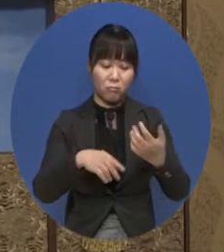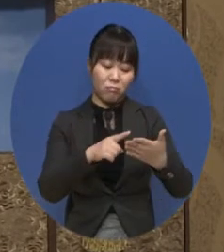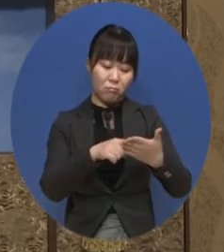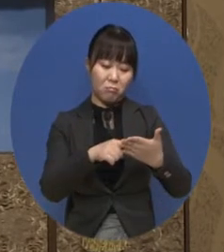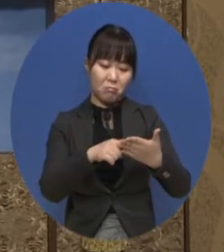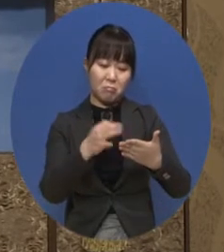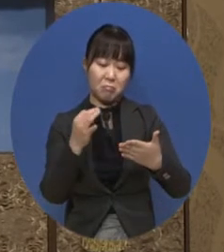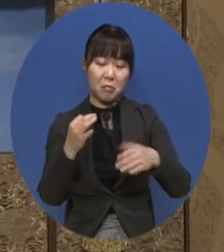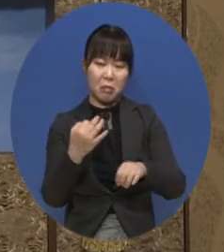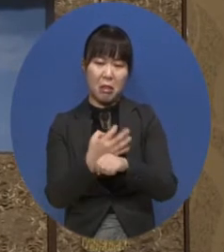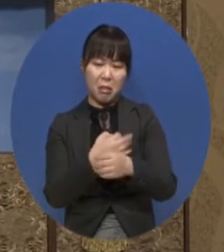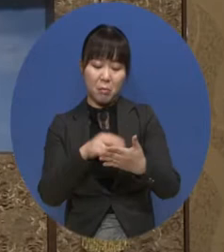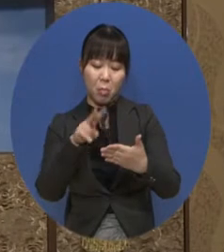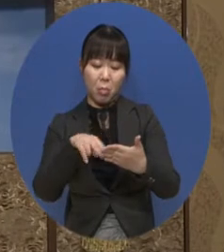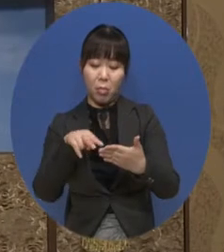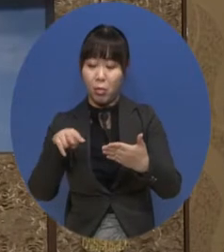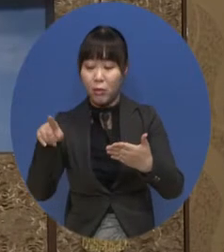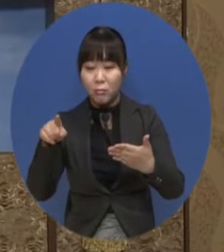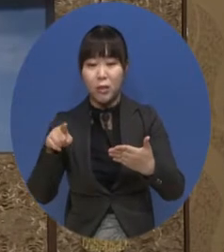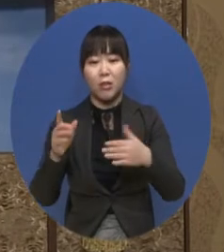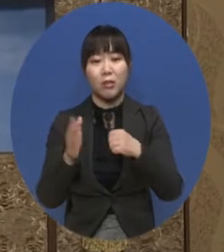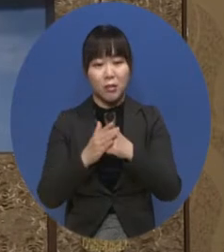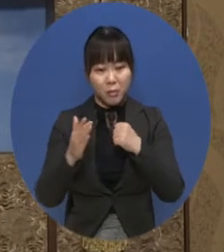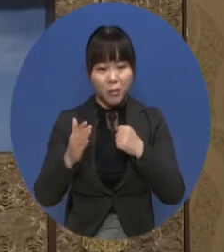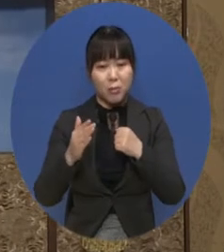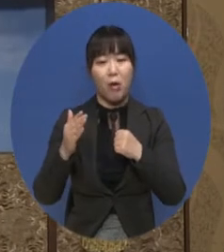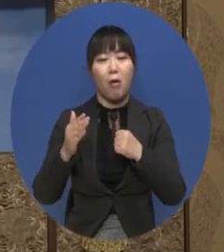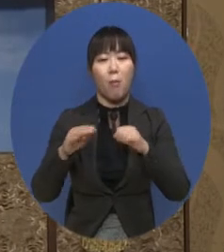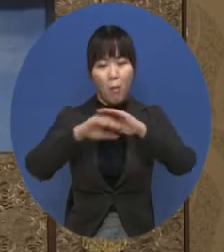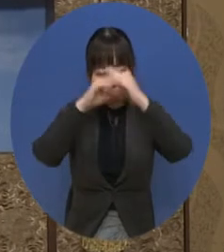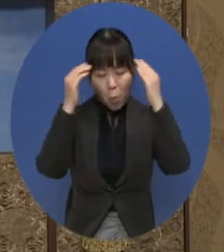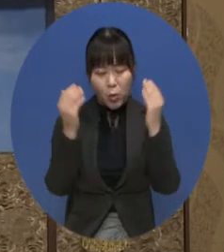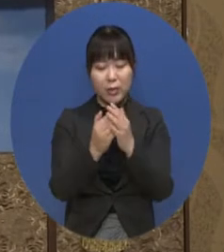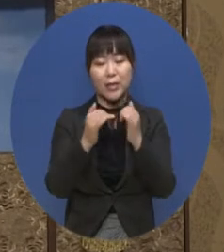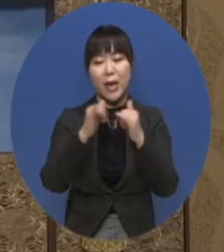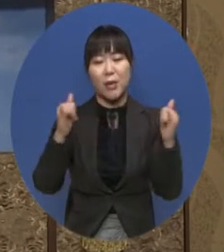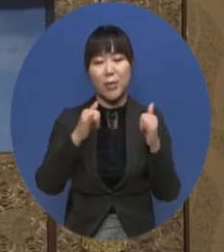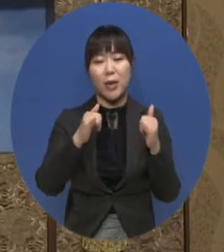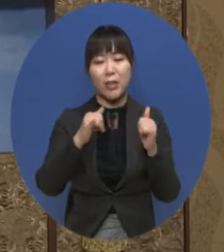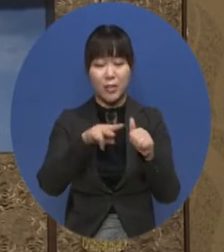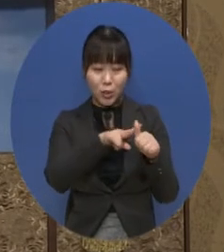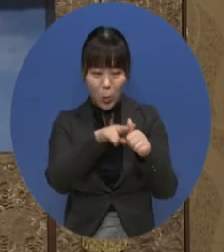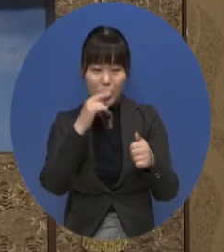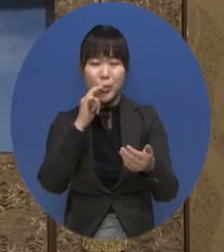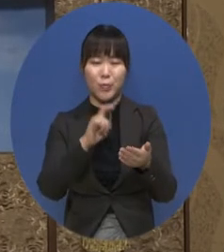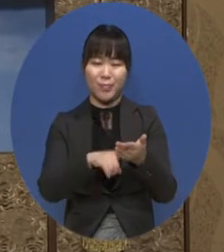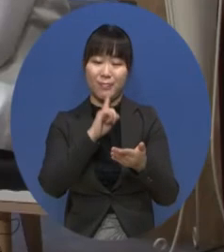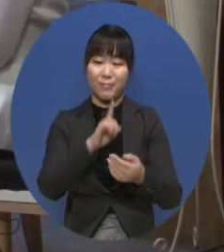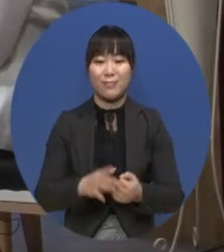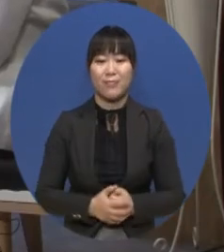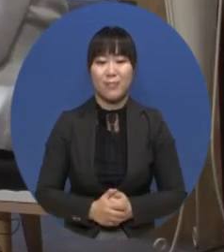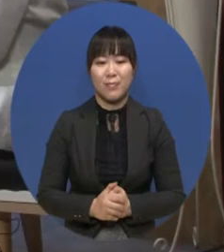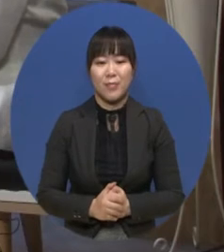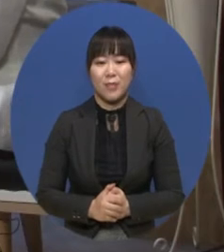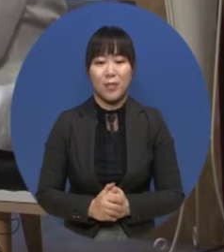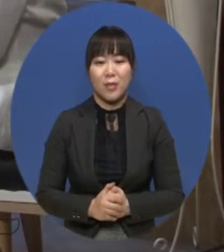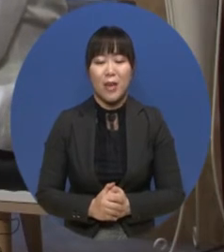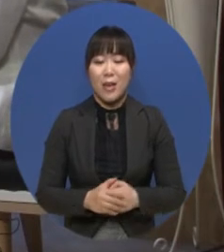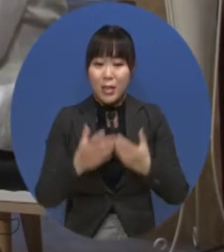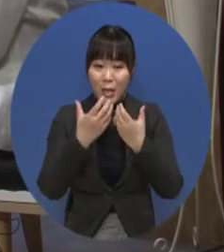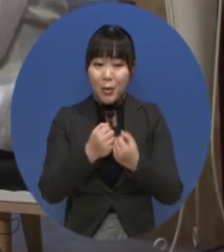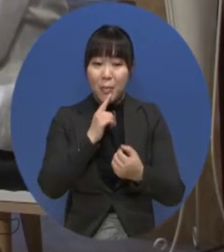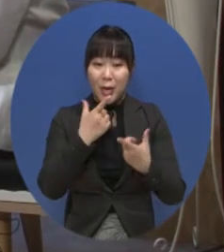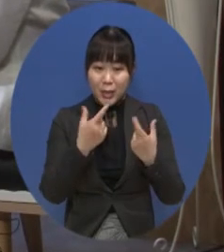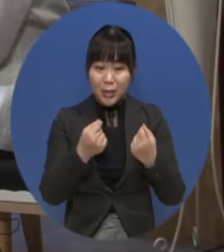젊은 청년분들도 많다고 하더라고요. 그래서 사실은 네. 모두에게 쉬운 정보라고 생각을 하면서 일을 하고 있어요. 네. 그러니까 예시로 들어주신